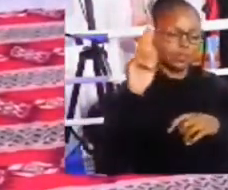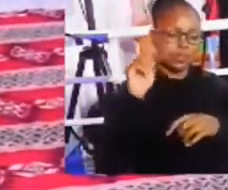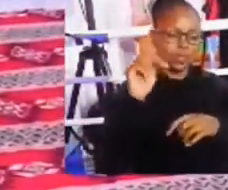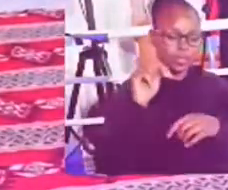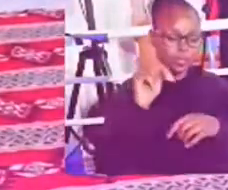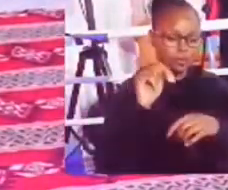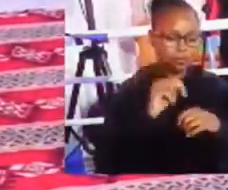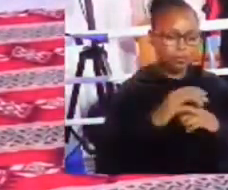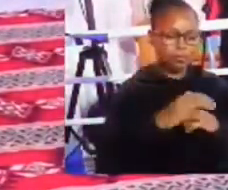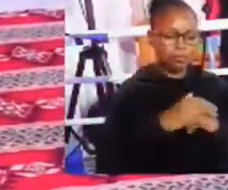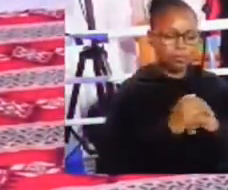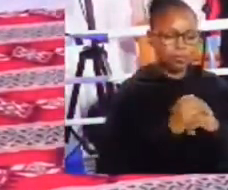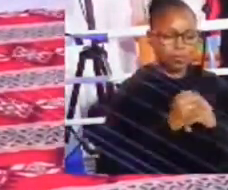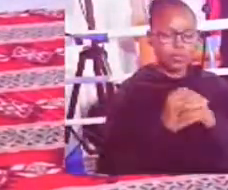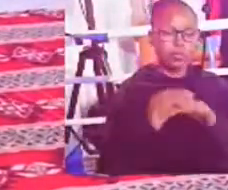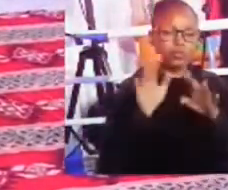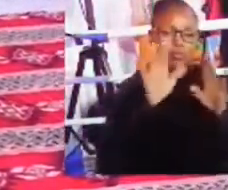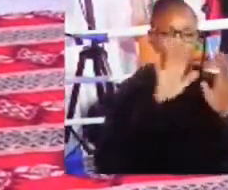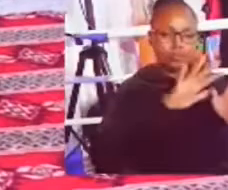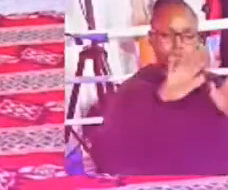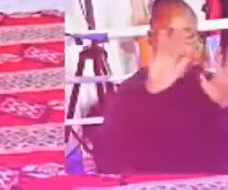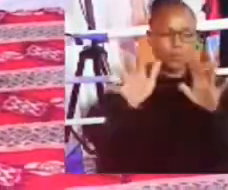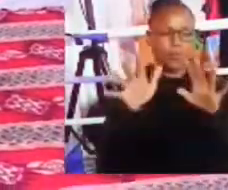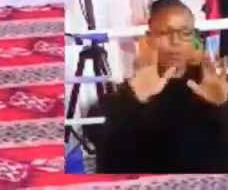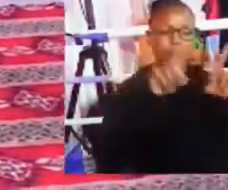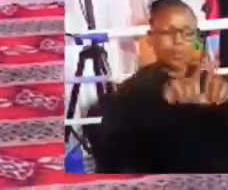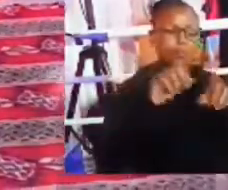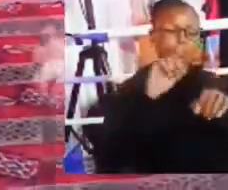Kasi tusifu kisayu.